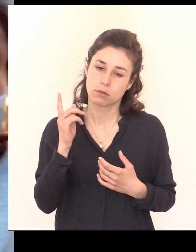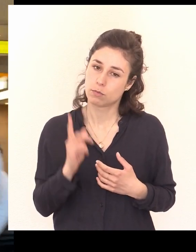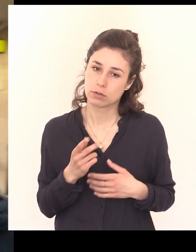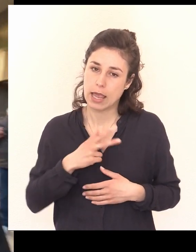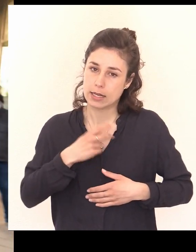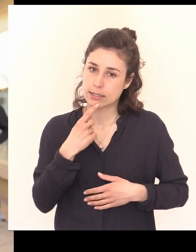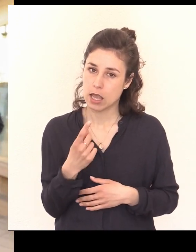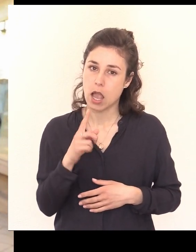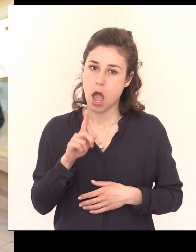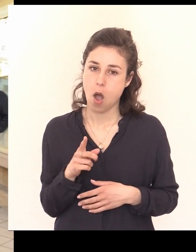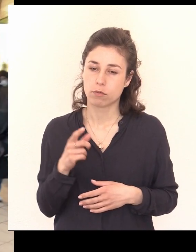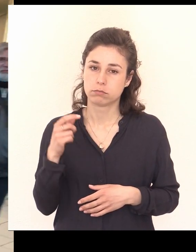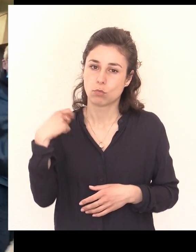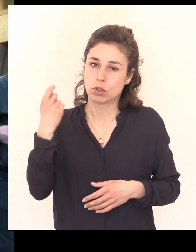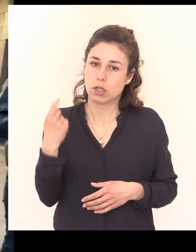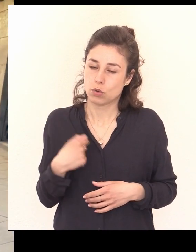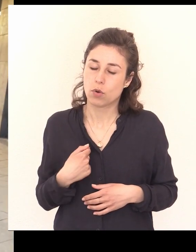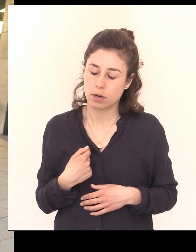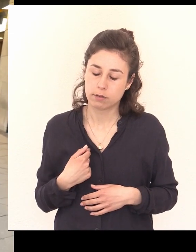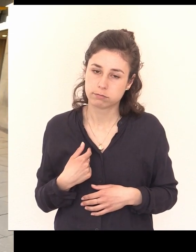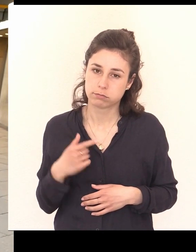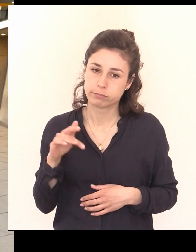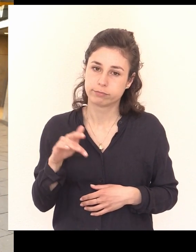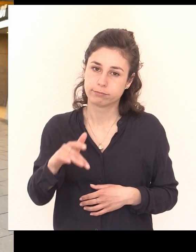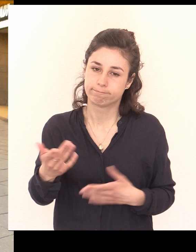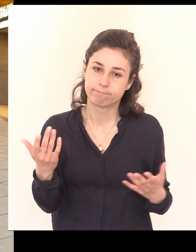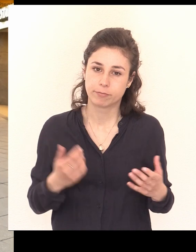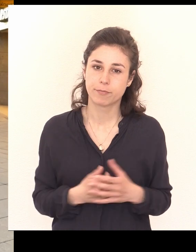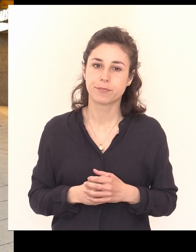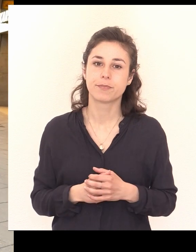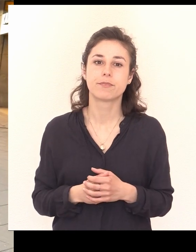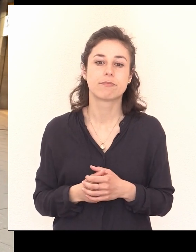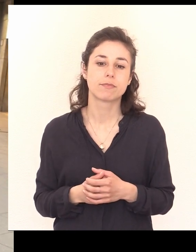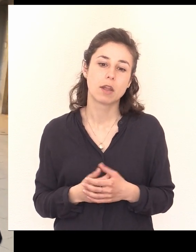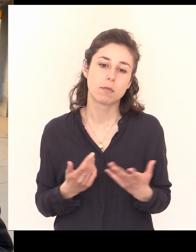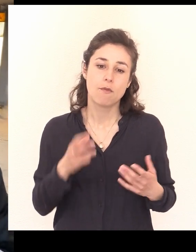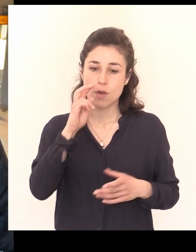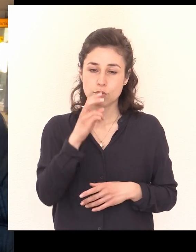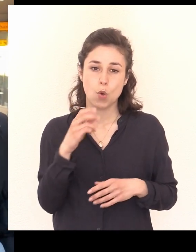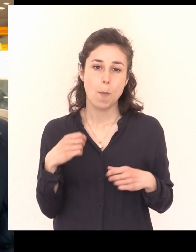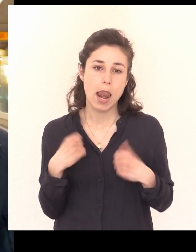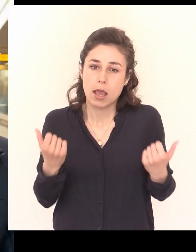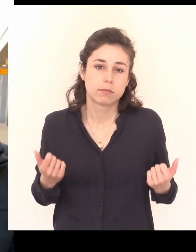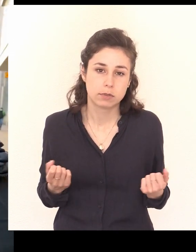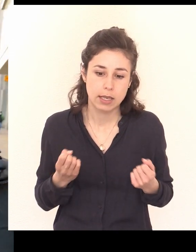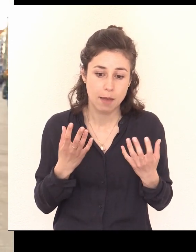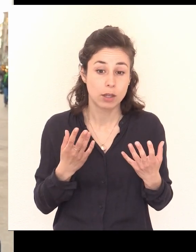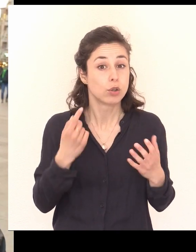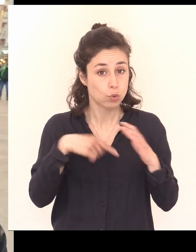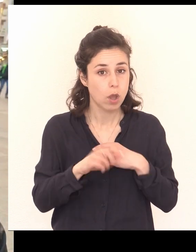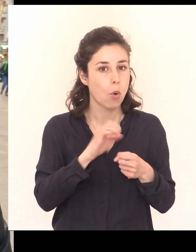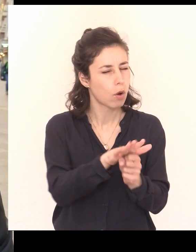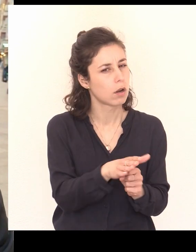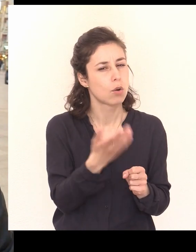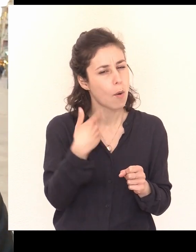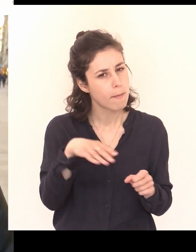zu muss ich leider, bin ich ehrlich, auch mal anschaffen gehen. Ja, ansonsten versucht man ja zu überleben, ne? Nee, durch